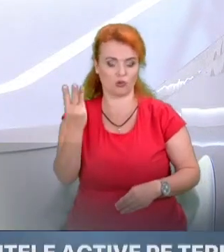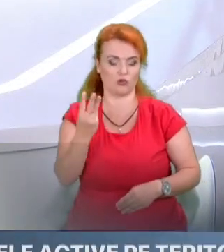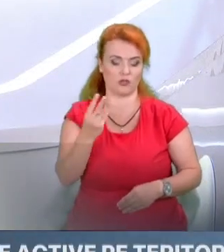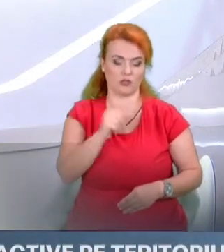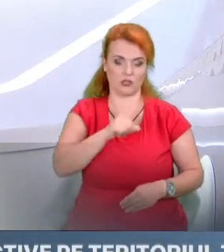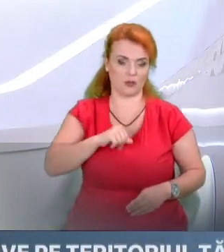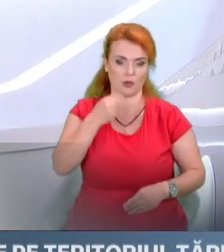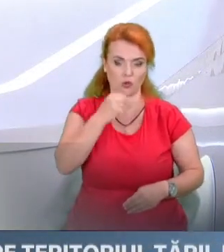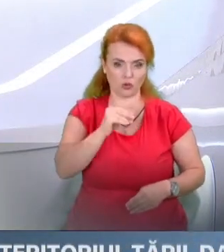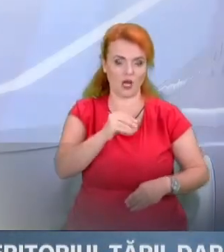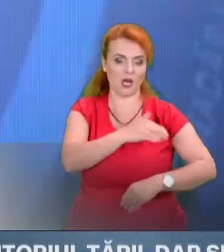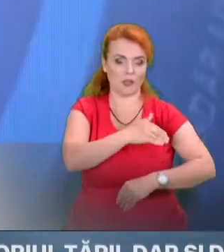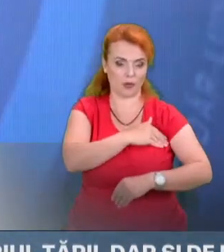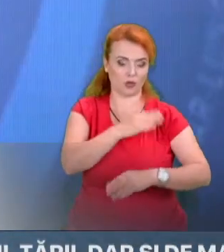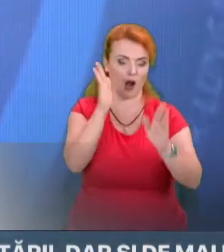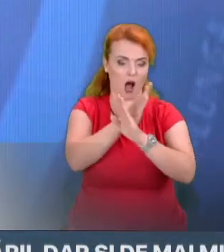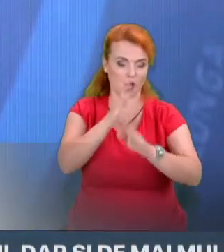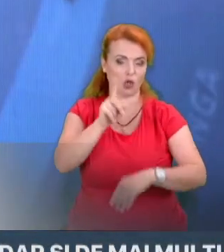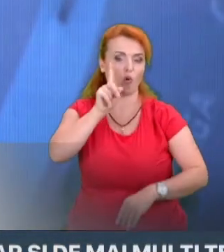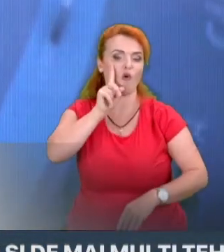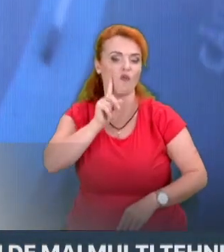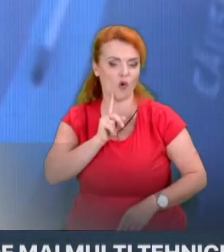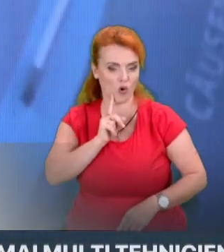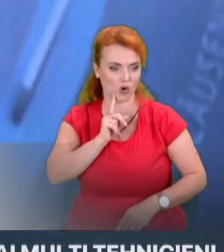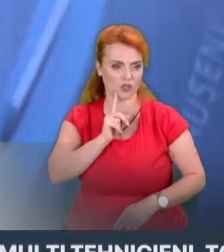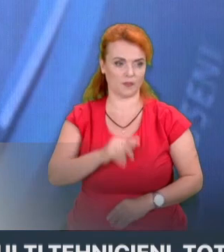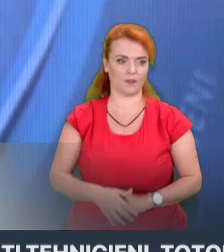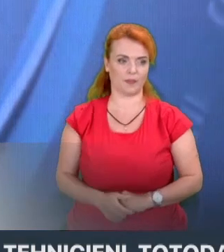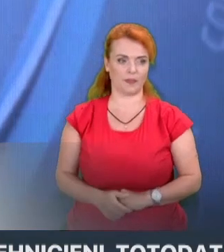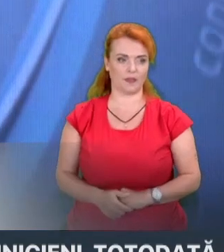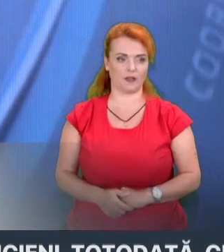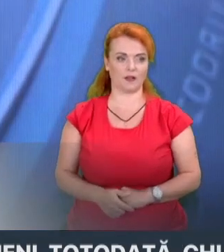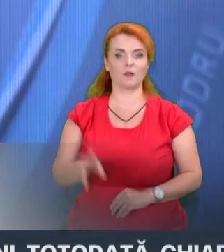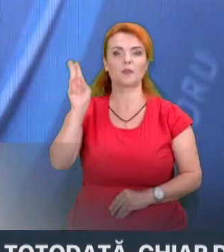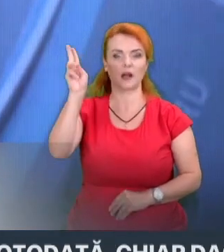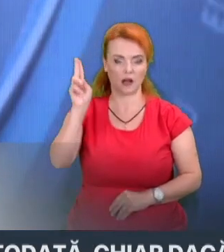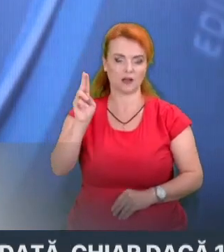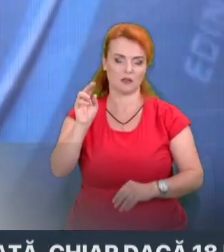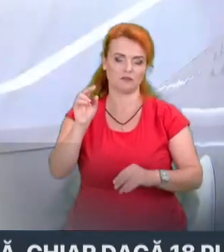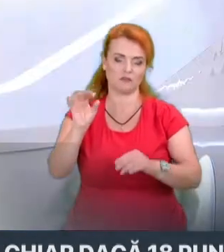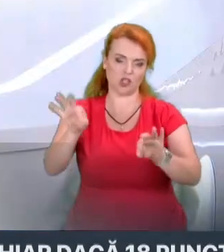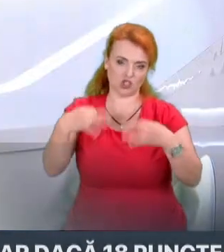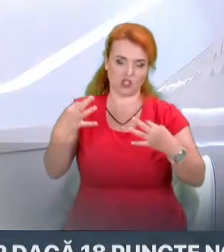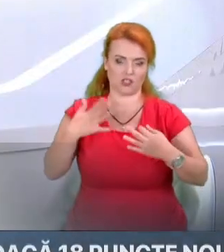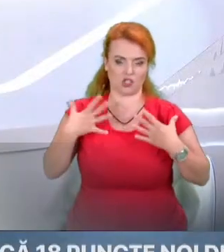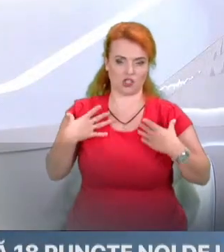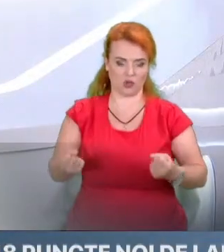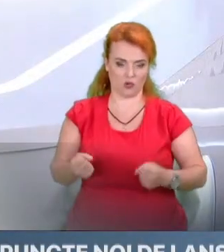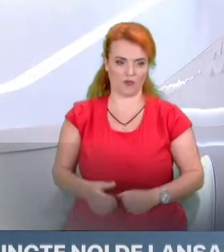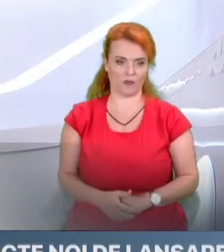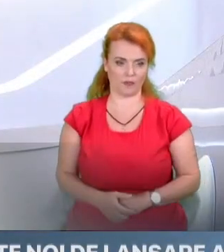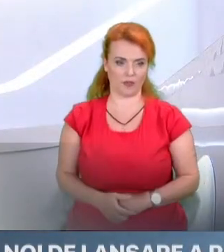temperatura de confort. Deci asta este cea care putem să ne permitem. Să ne întoarcem un pic la